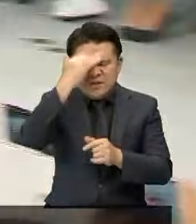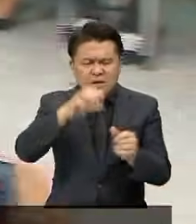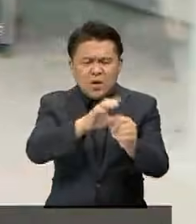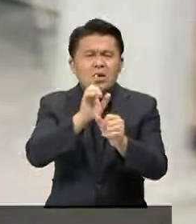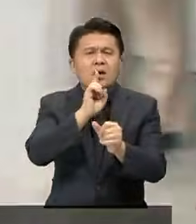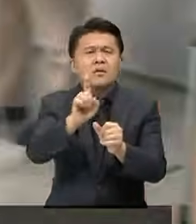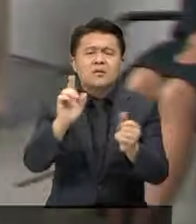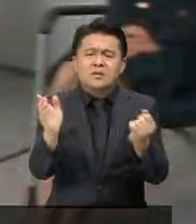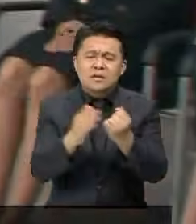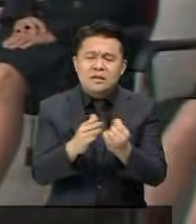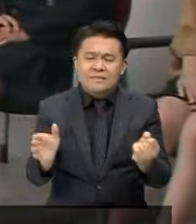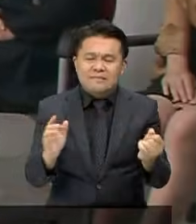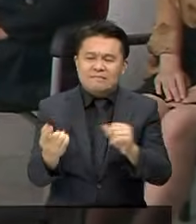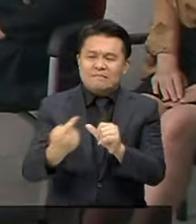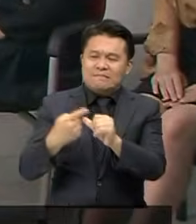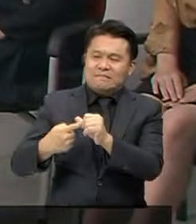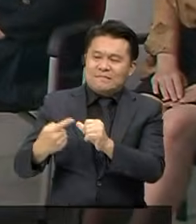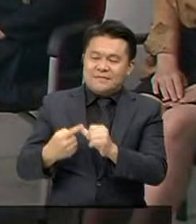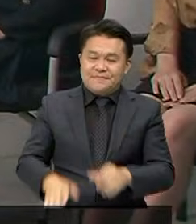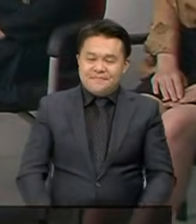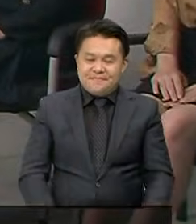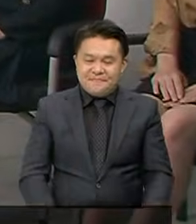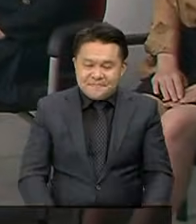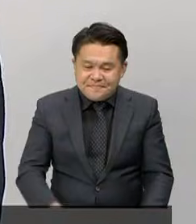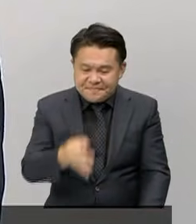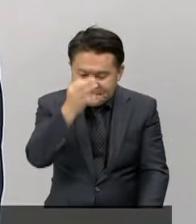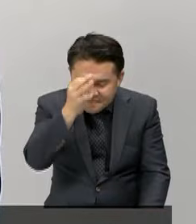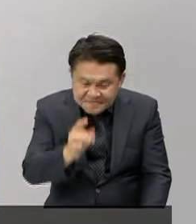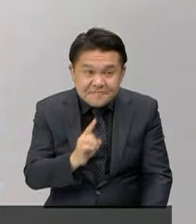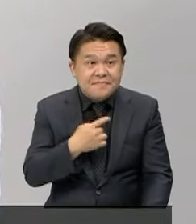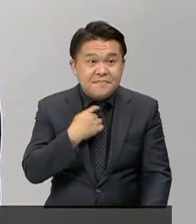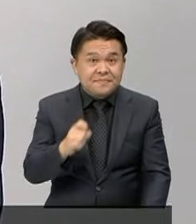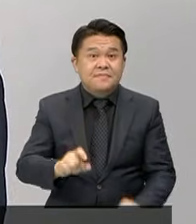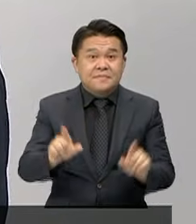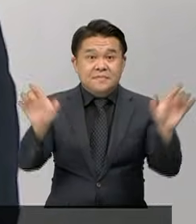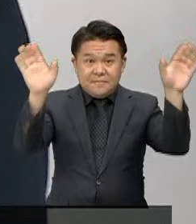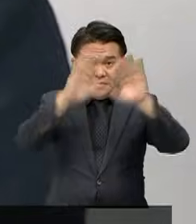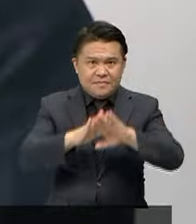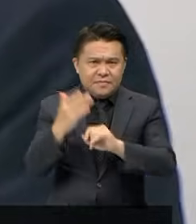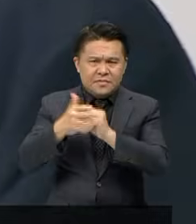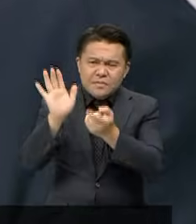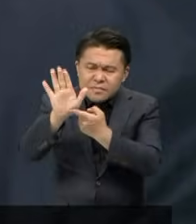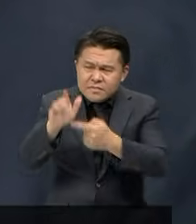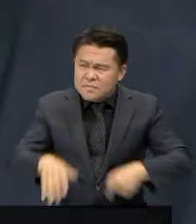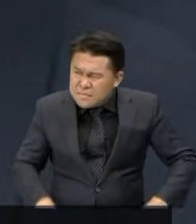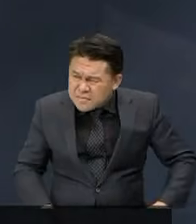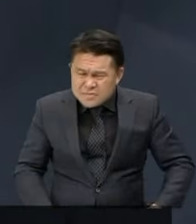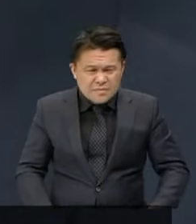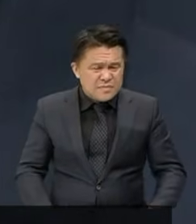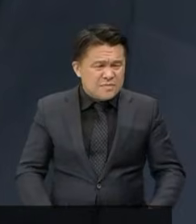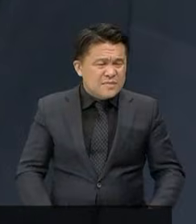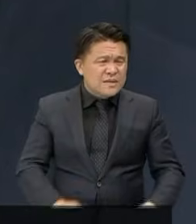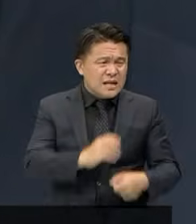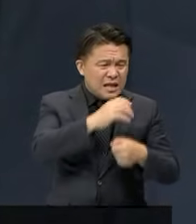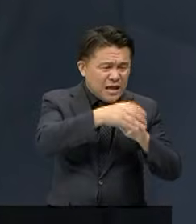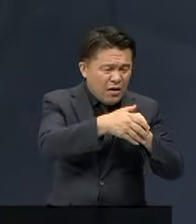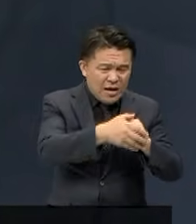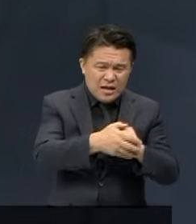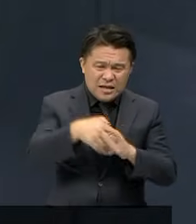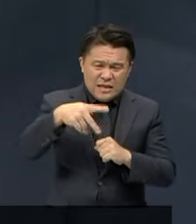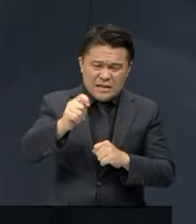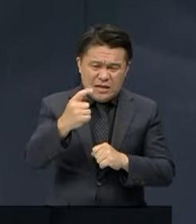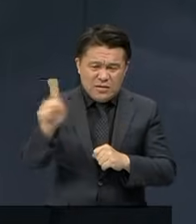옹호하는 발언으로 논란을 샀다. 송구하다고 고개를 숙인 당일 밤에 올라온 이 사진을 두고 당 안팎에서 거센